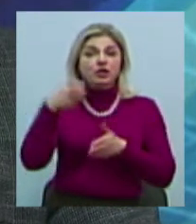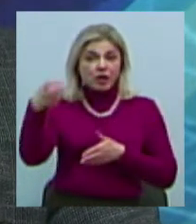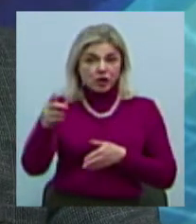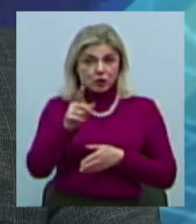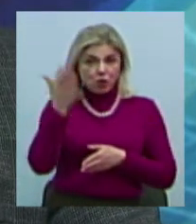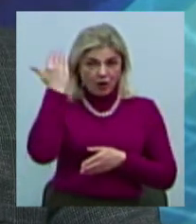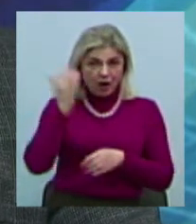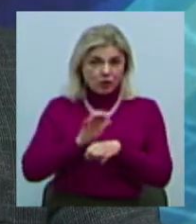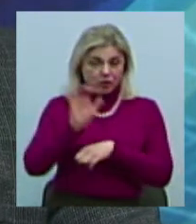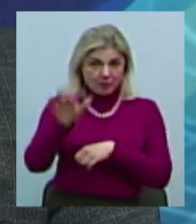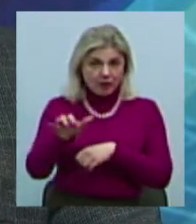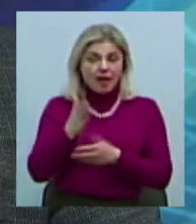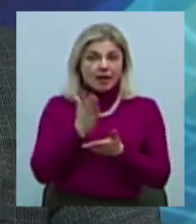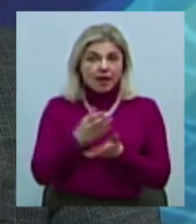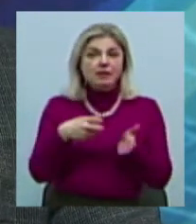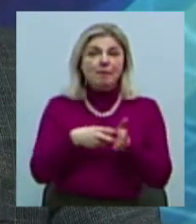відправляли, у мене є письма,